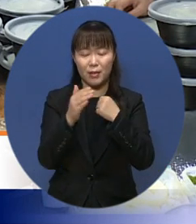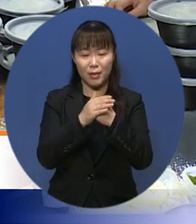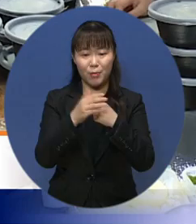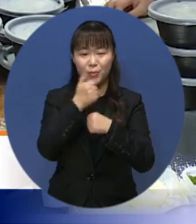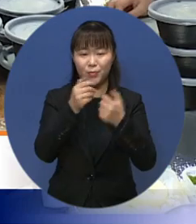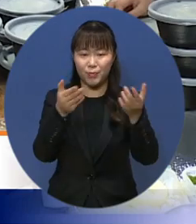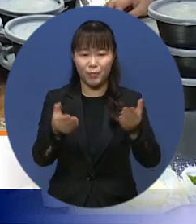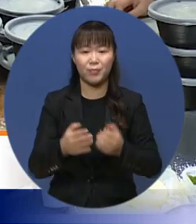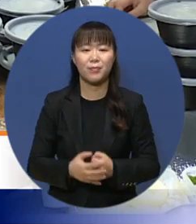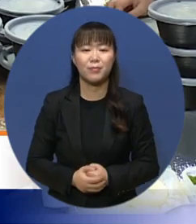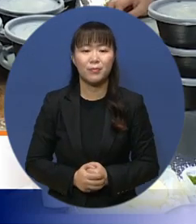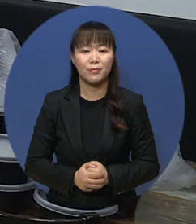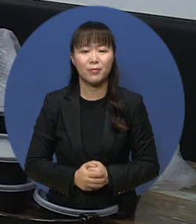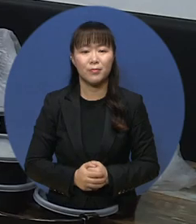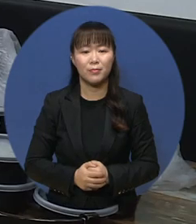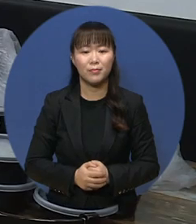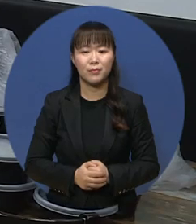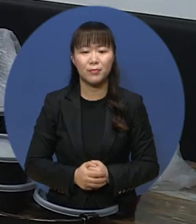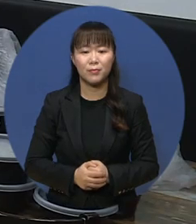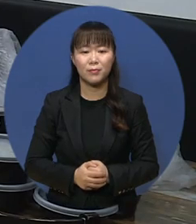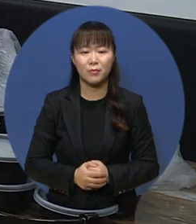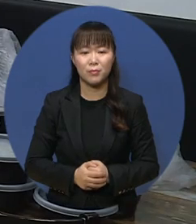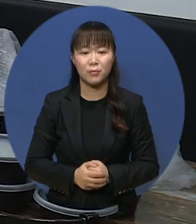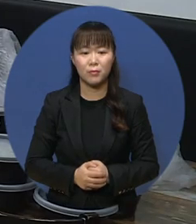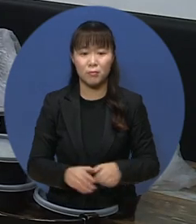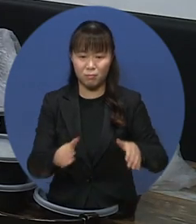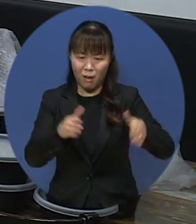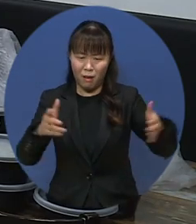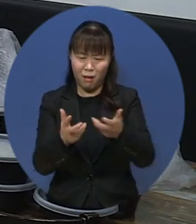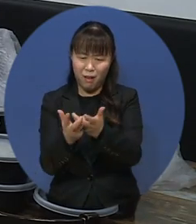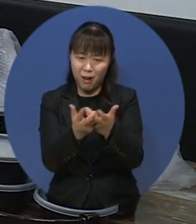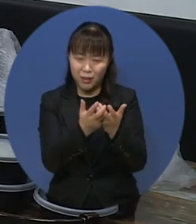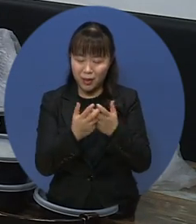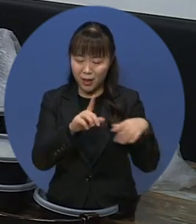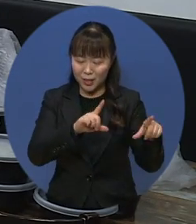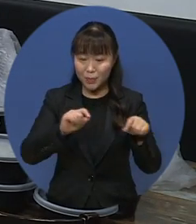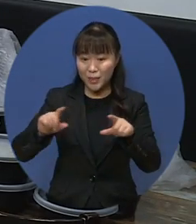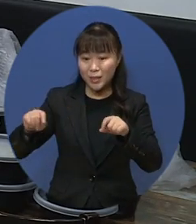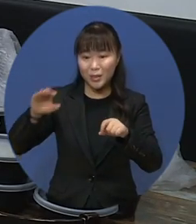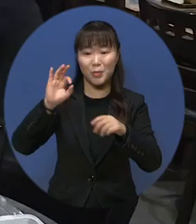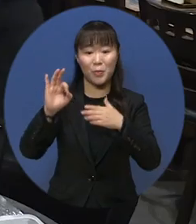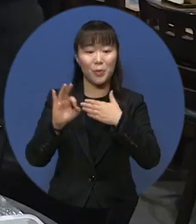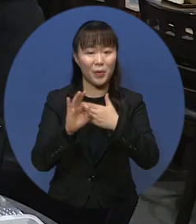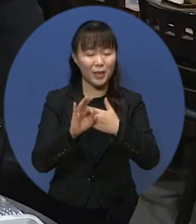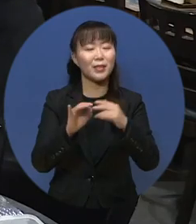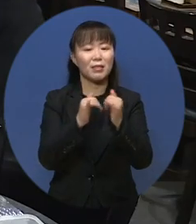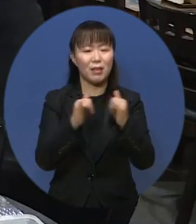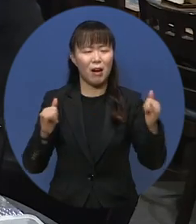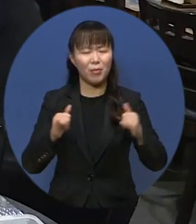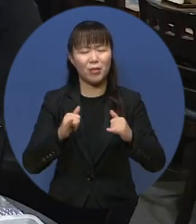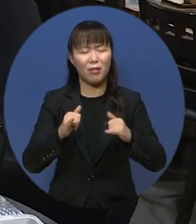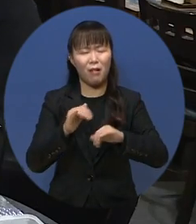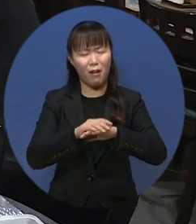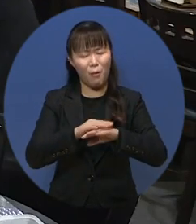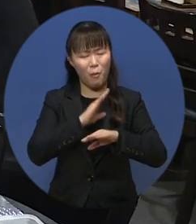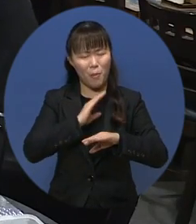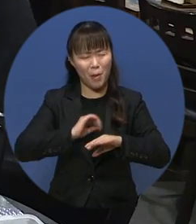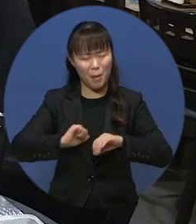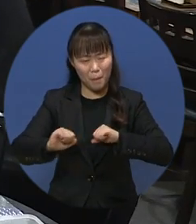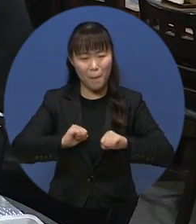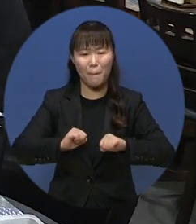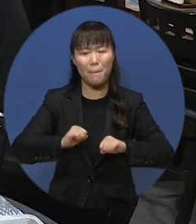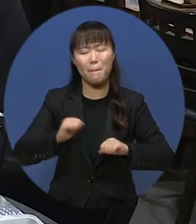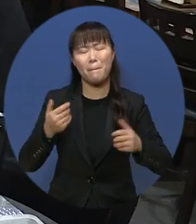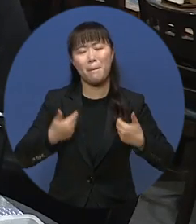기자가 만나봤습니다. 테이블 위를 가득 채운 음식들 사이로 사람들의 손길이 바쁘게